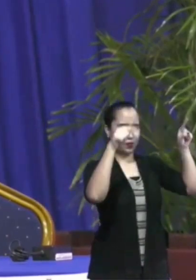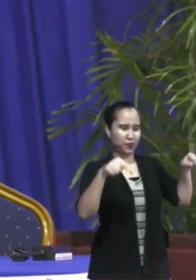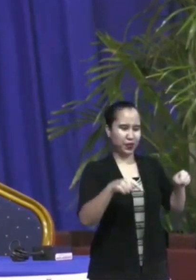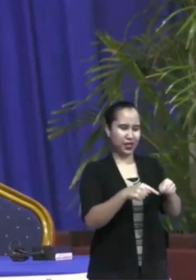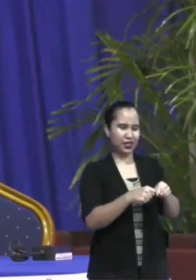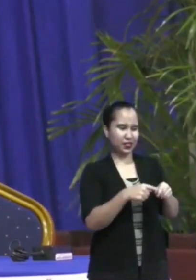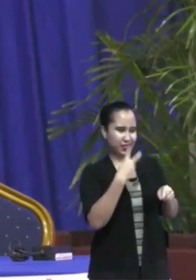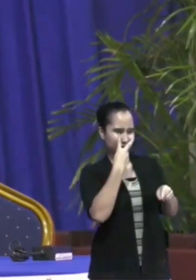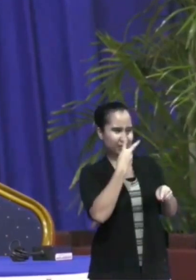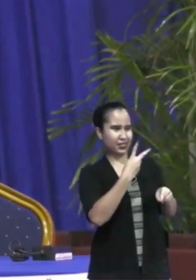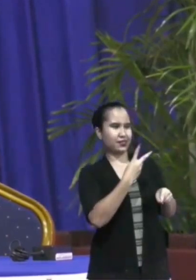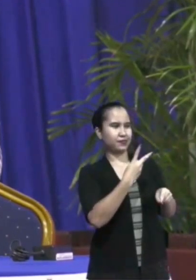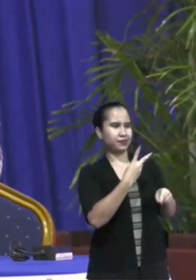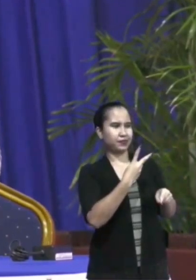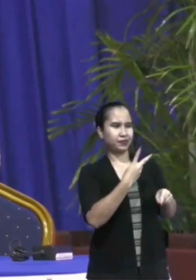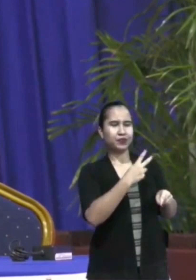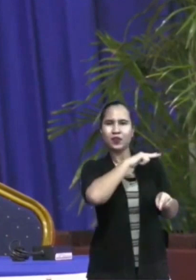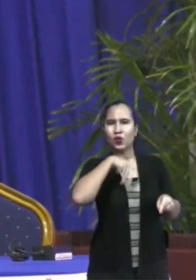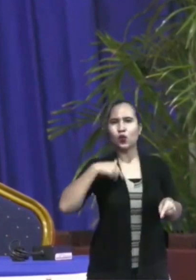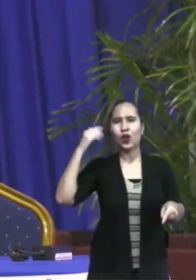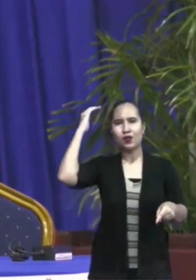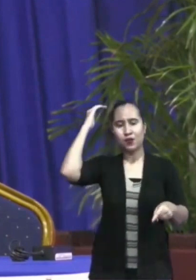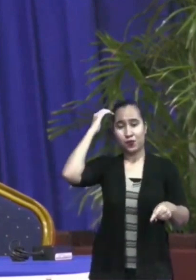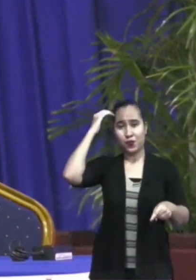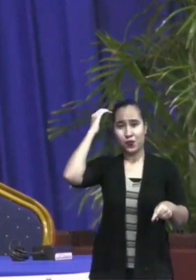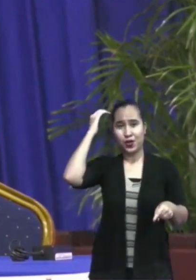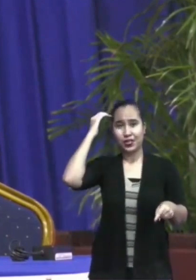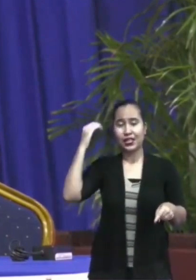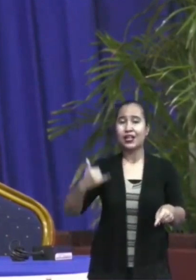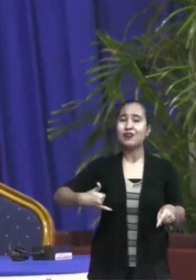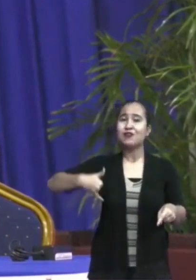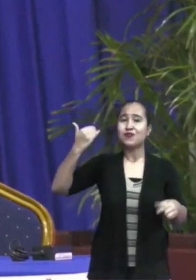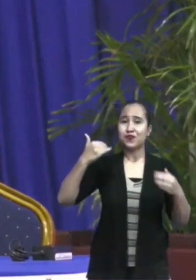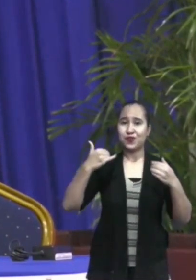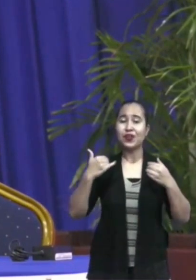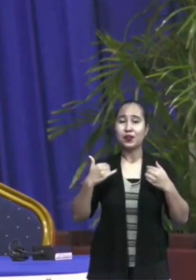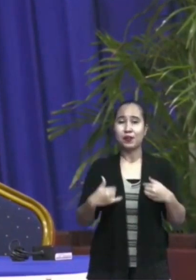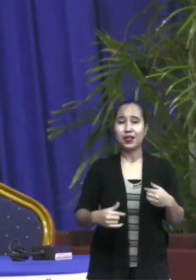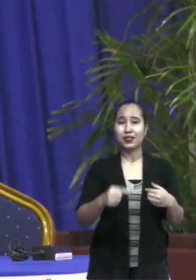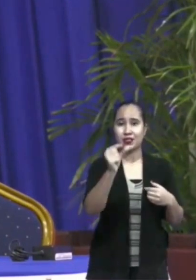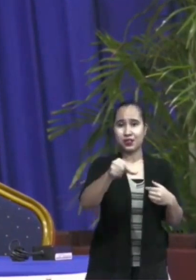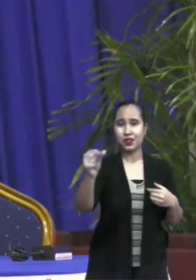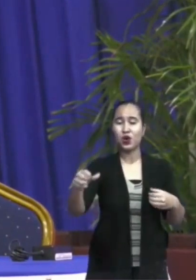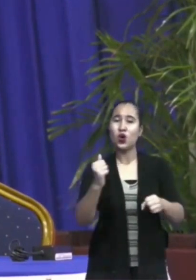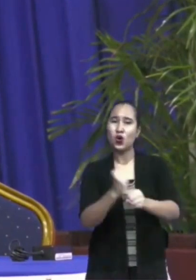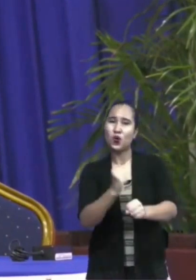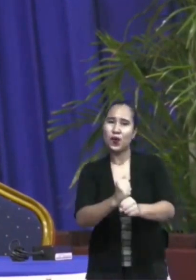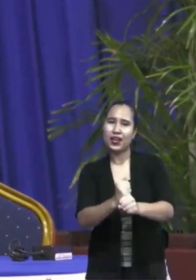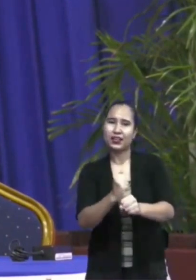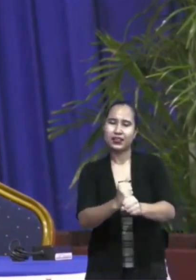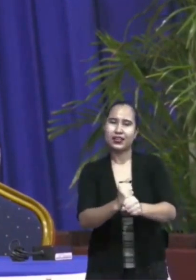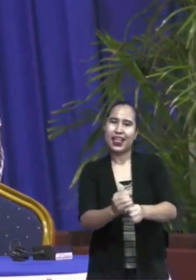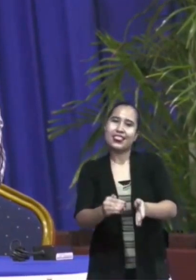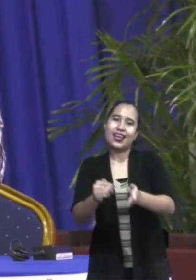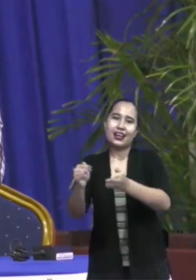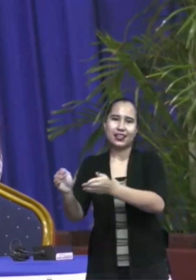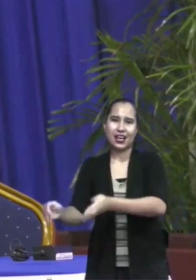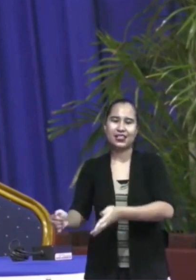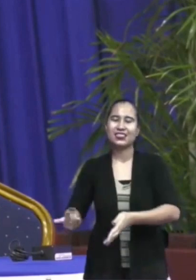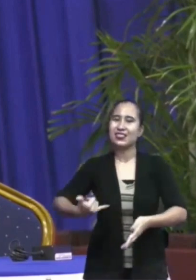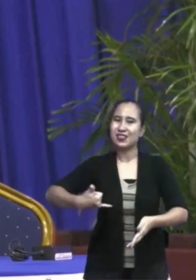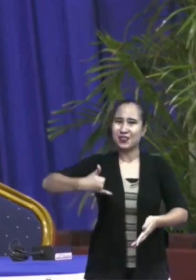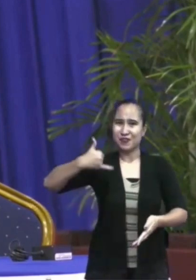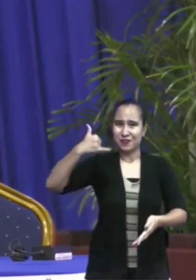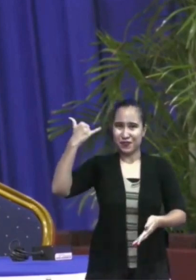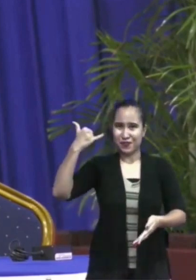kunnen schetsen. We weten dat er veel werknemers zijn in de informele sector. Daarnaast kunnen er